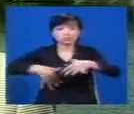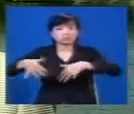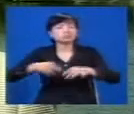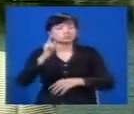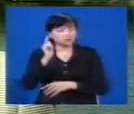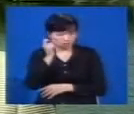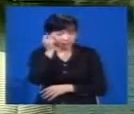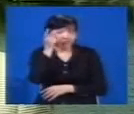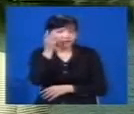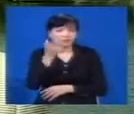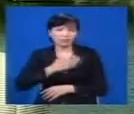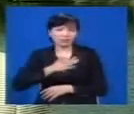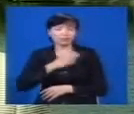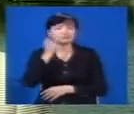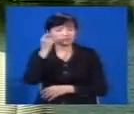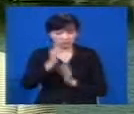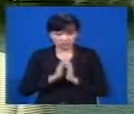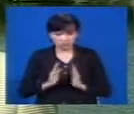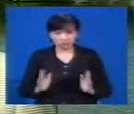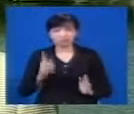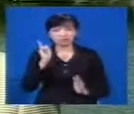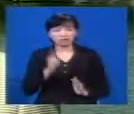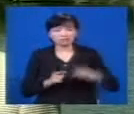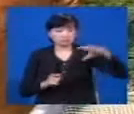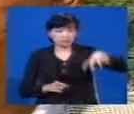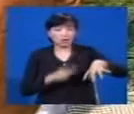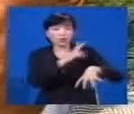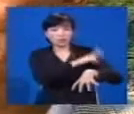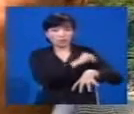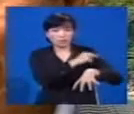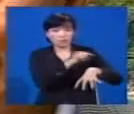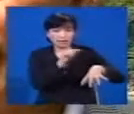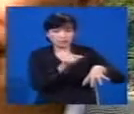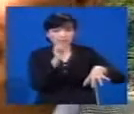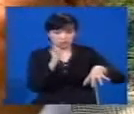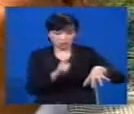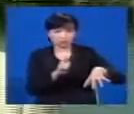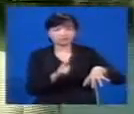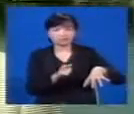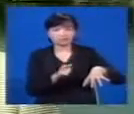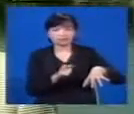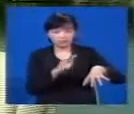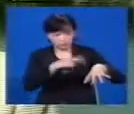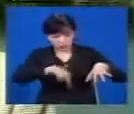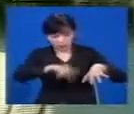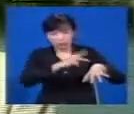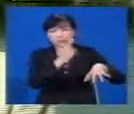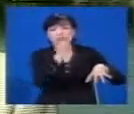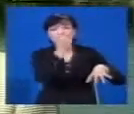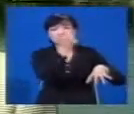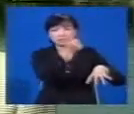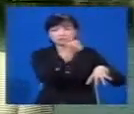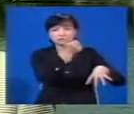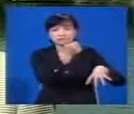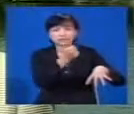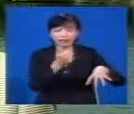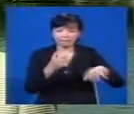ว่าเราจะต้องรักษาพื้นที่สำคัญเอาไว้หาที่ไปให้น้ำหาที่อยู่ให้น้ำและเราอยู่ปลอดภัยและเกิดประโย